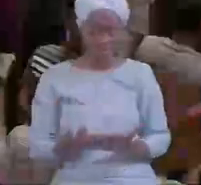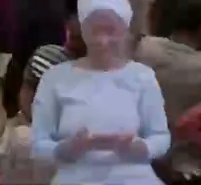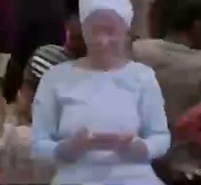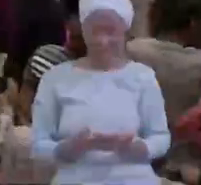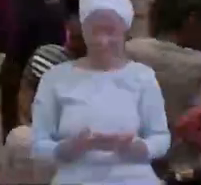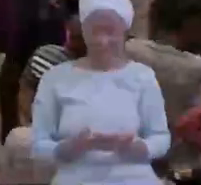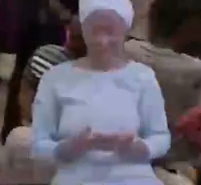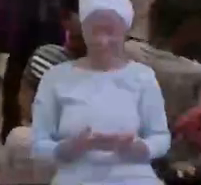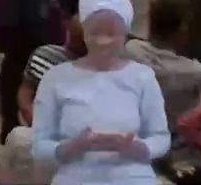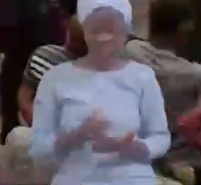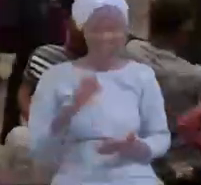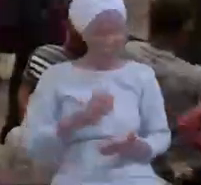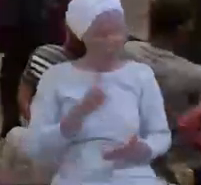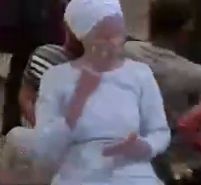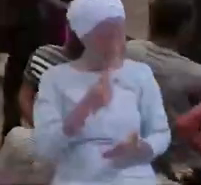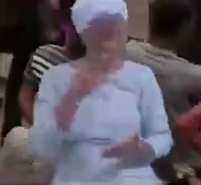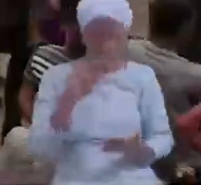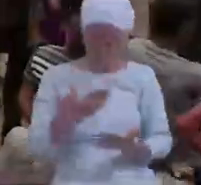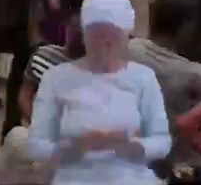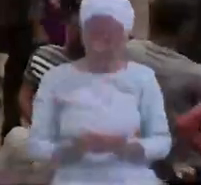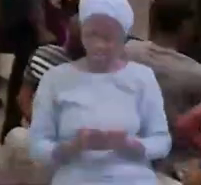Je vois bien.